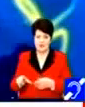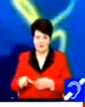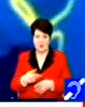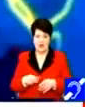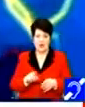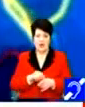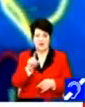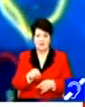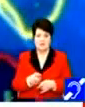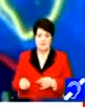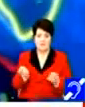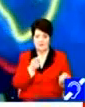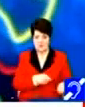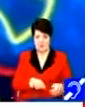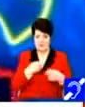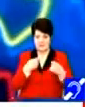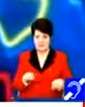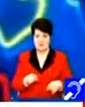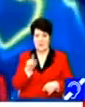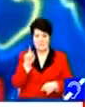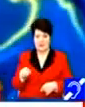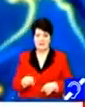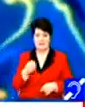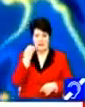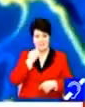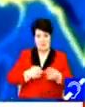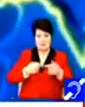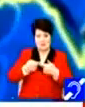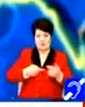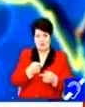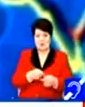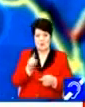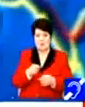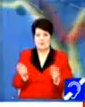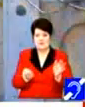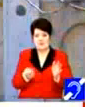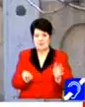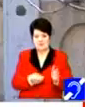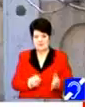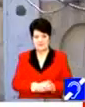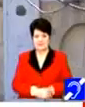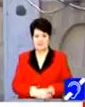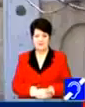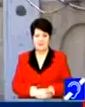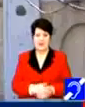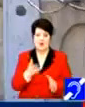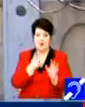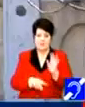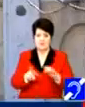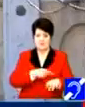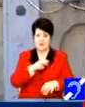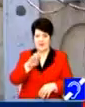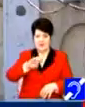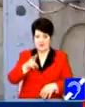regiunea Moldovei au fost scoase la vânzare de către moștenitori prin intermediul unei case de licitații. La 80 de kilometri